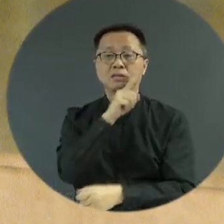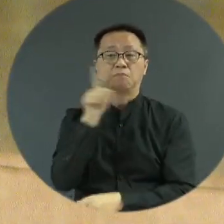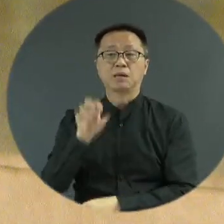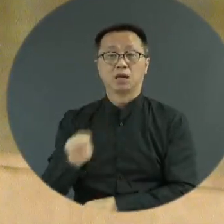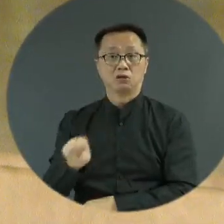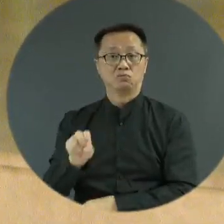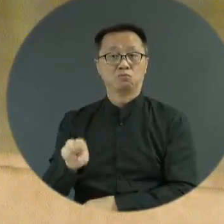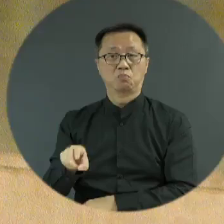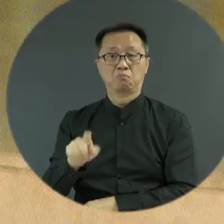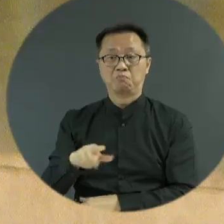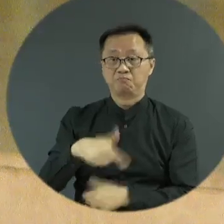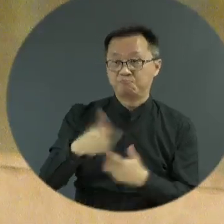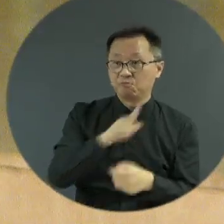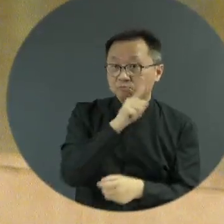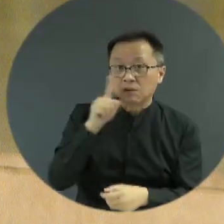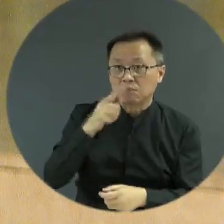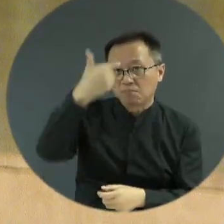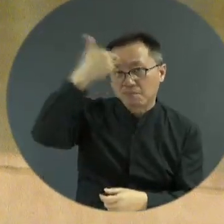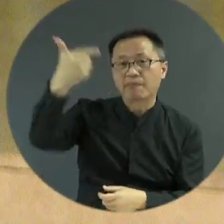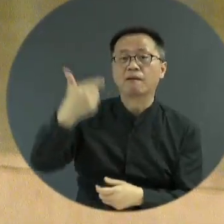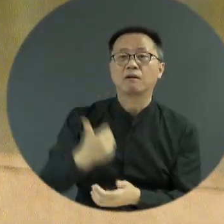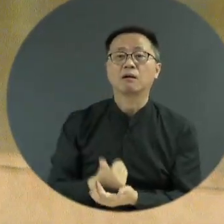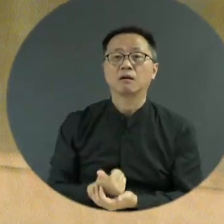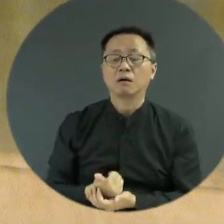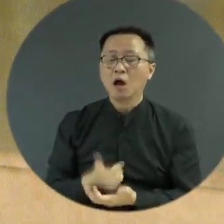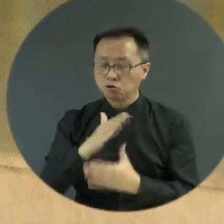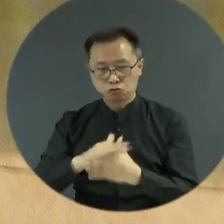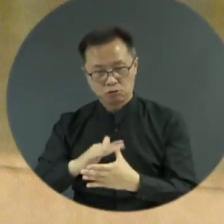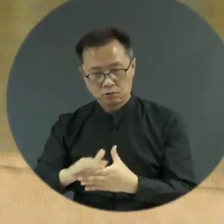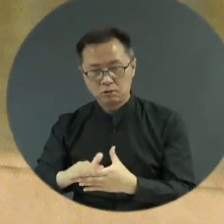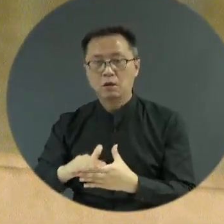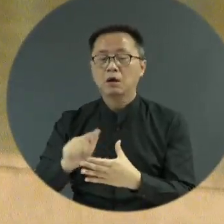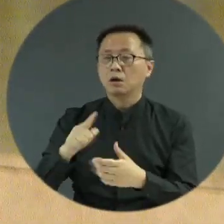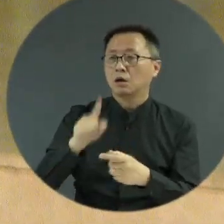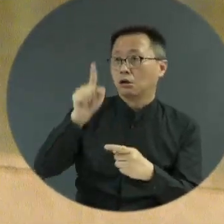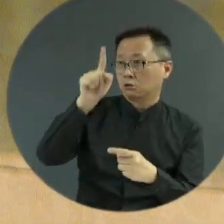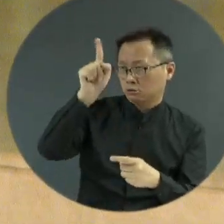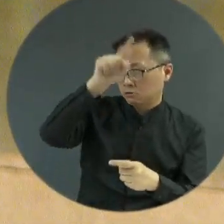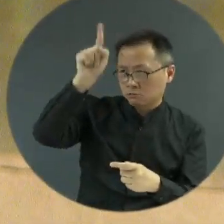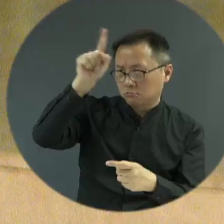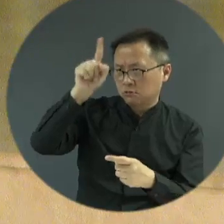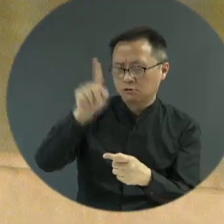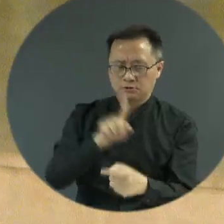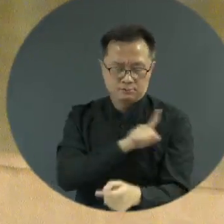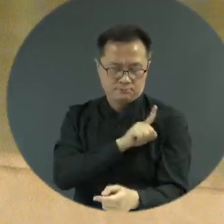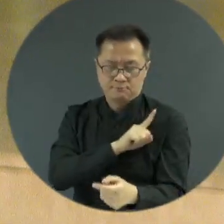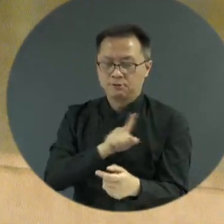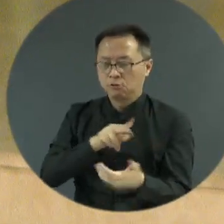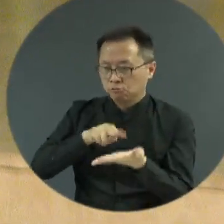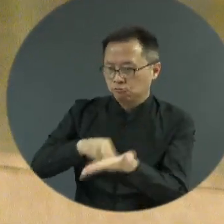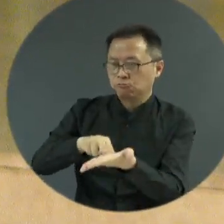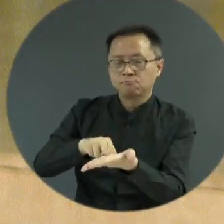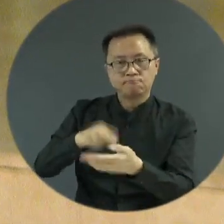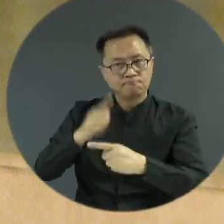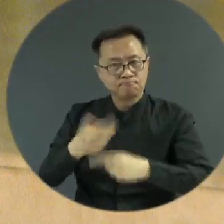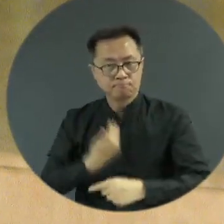这种高贵的沉默可以说他们坚信自己的忠诚和正直，他